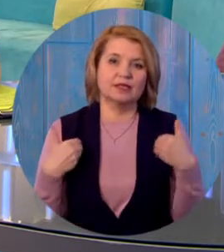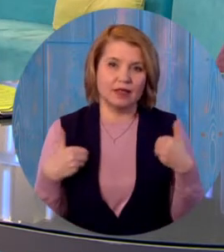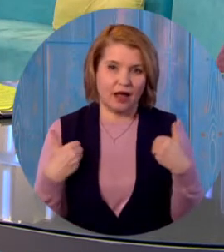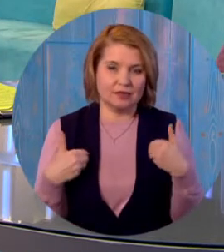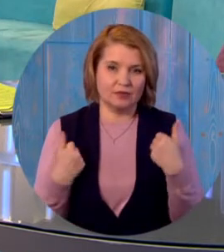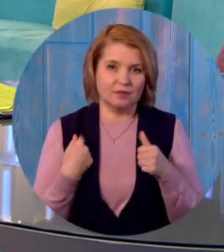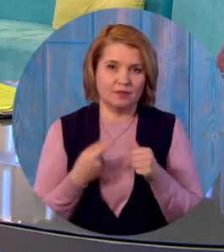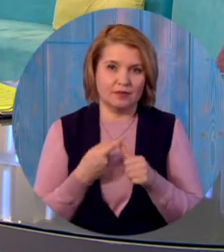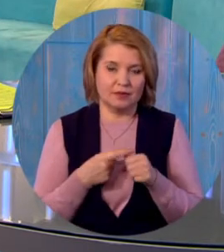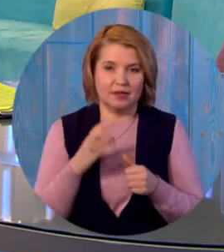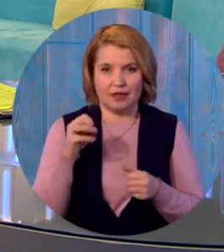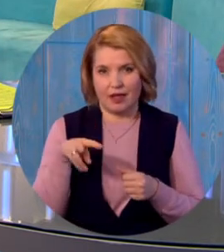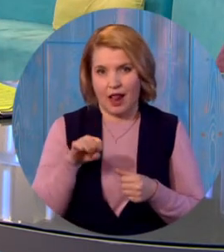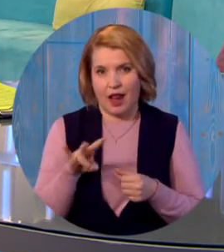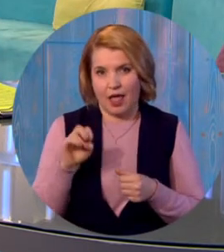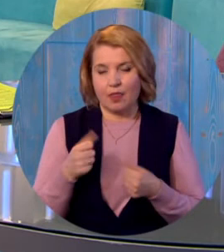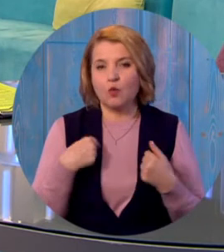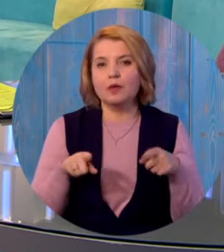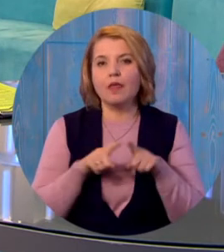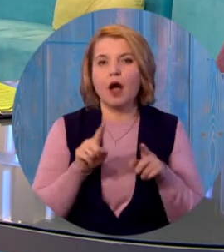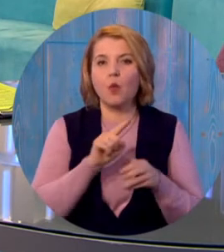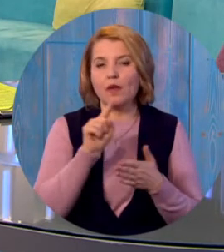зовут? Меня зовут Елена. У меня такой вопрос.